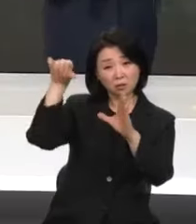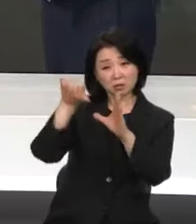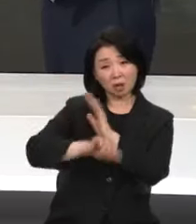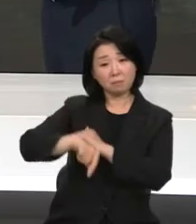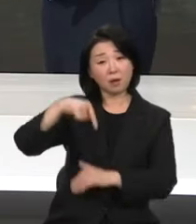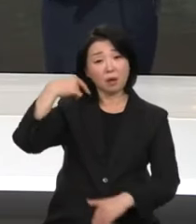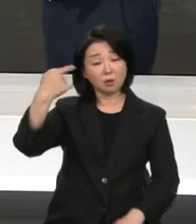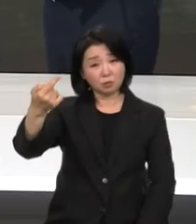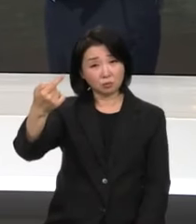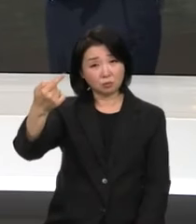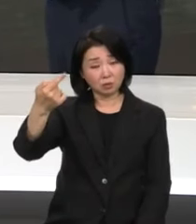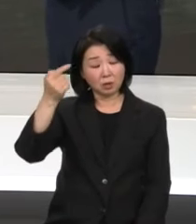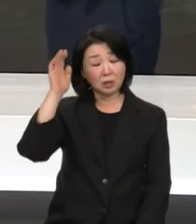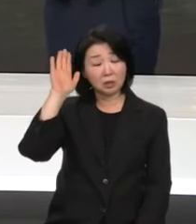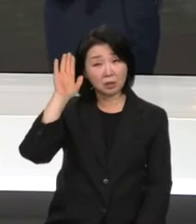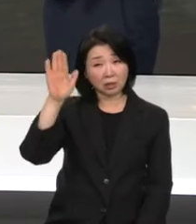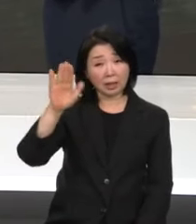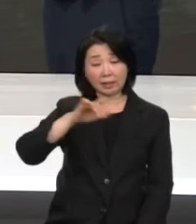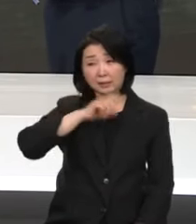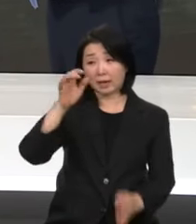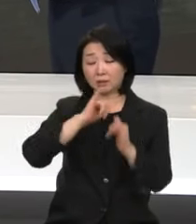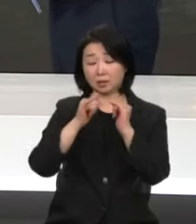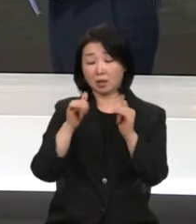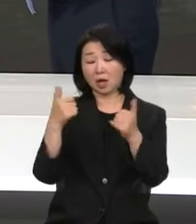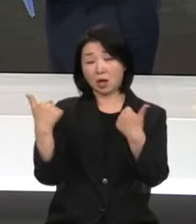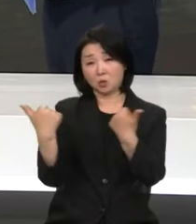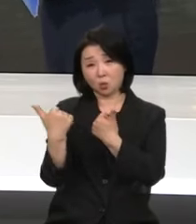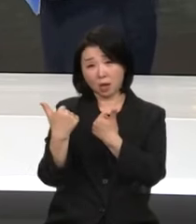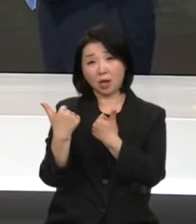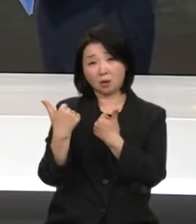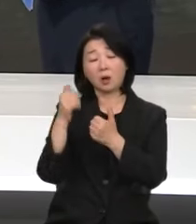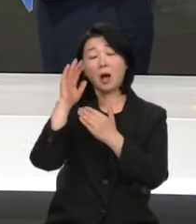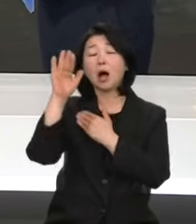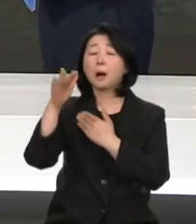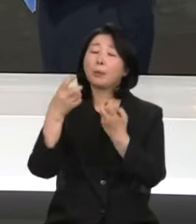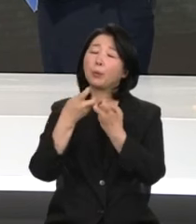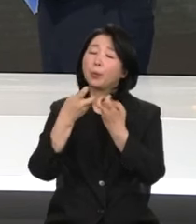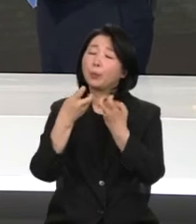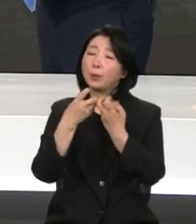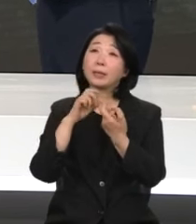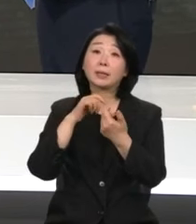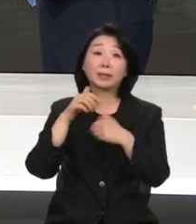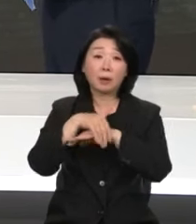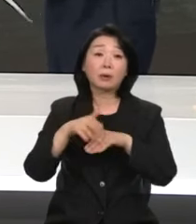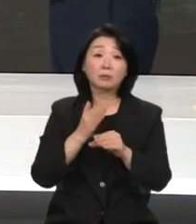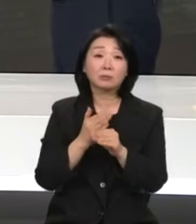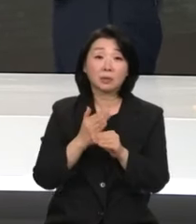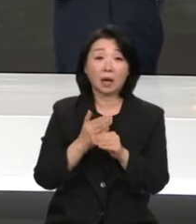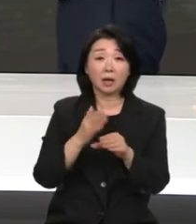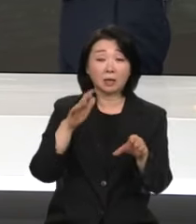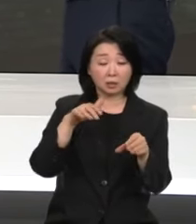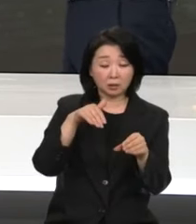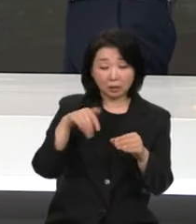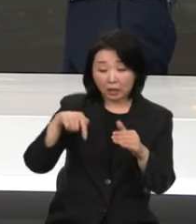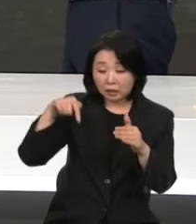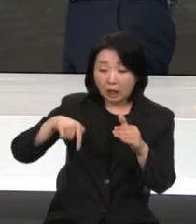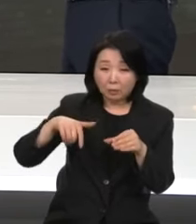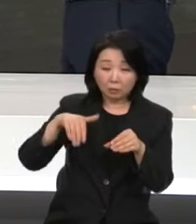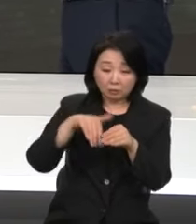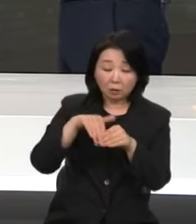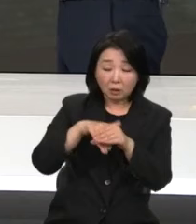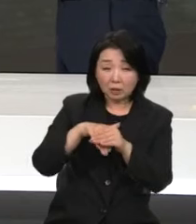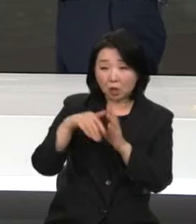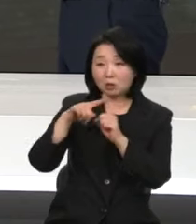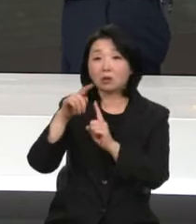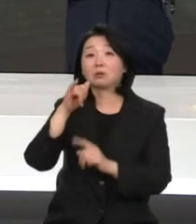이후에 내일 당선자 총회를 열고 진로를 모색하기로 했습니다. 네. 자, 그런데 내부에서 이번 선거에 대해서 긍정적인 해석이 나와서 눈길을